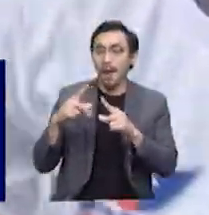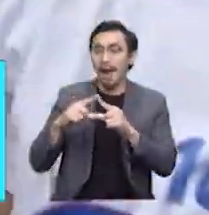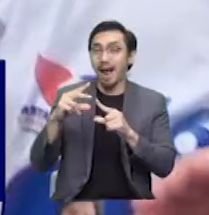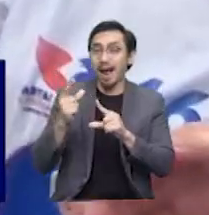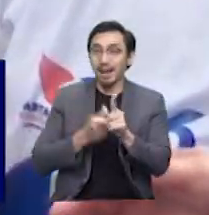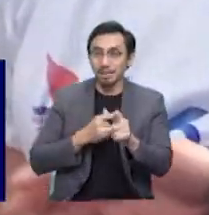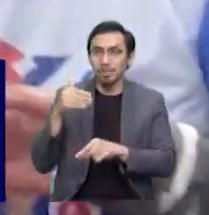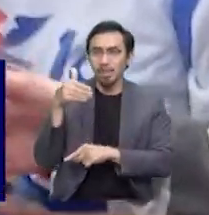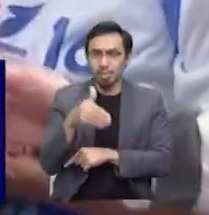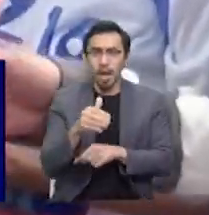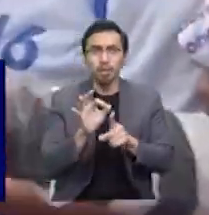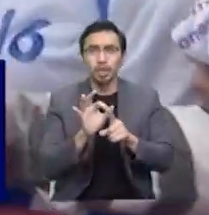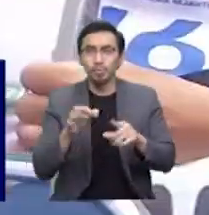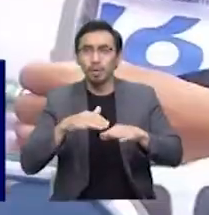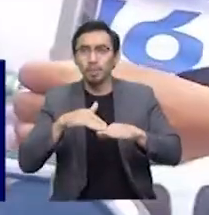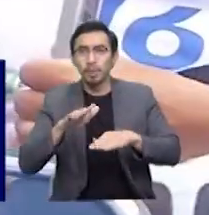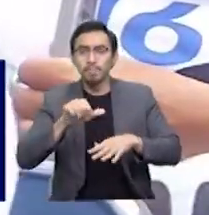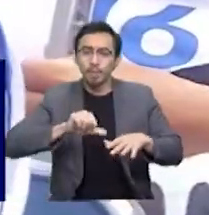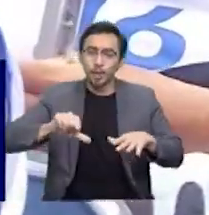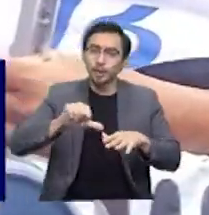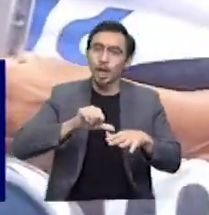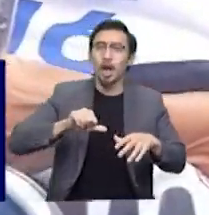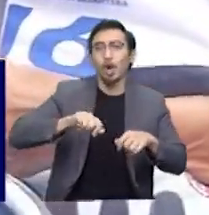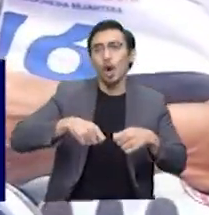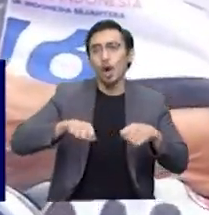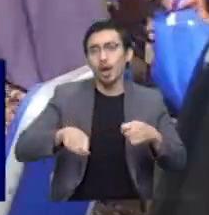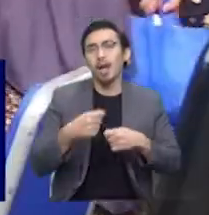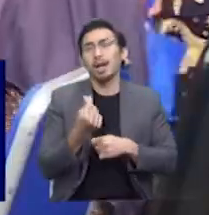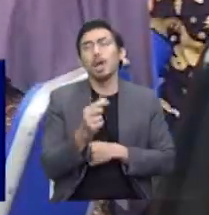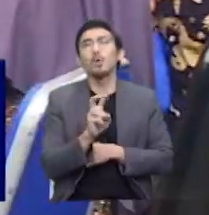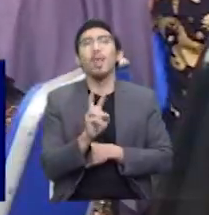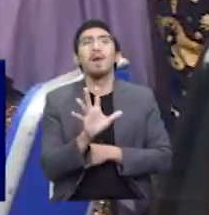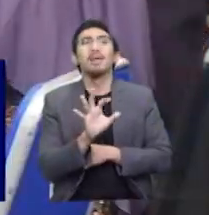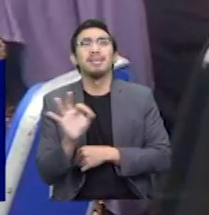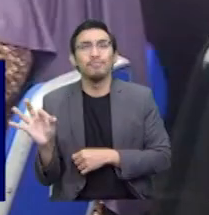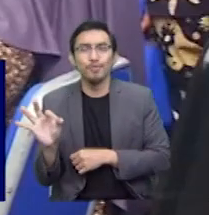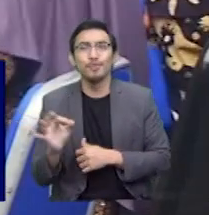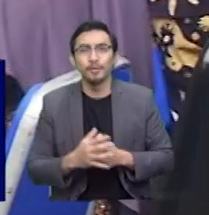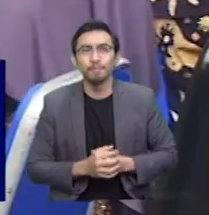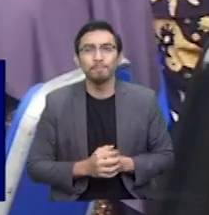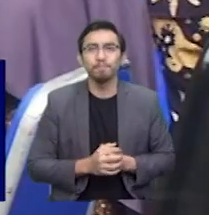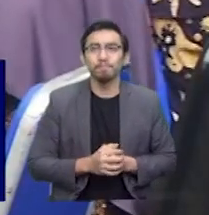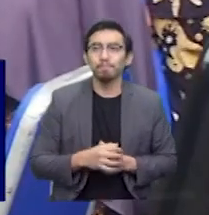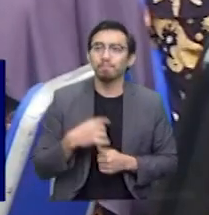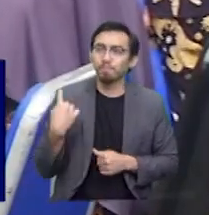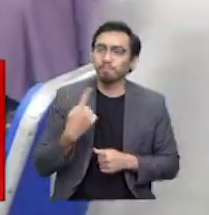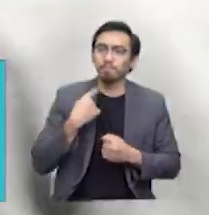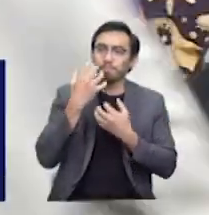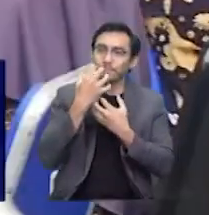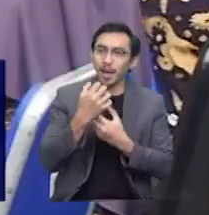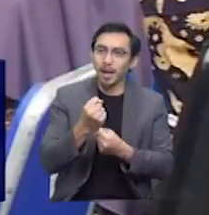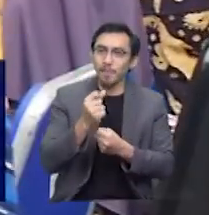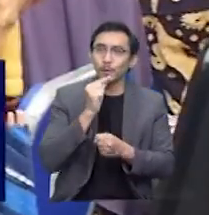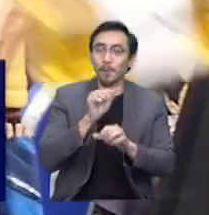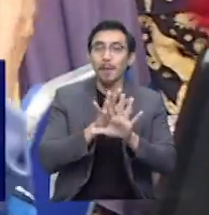goreng disediakan dan dapat ditebus dengan harga Rp5.000. Ya, untuk Partai Perindo harapannya bisa selalu sukses, semakin maju